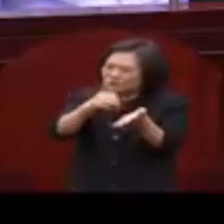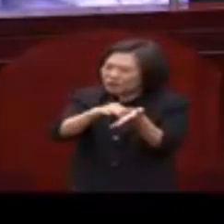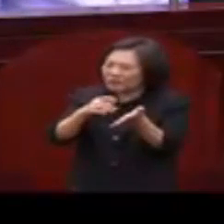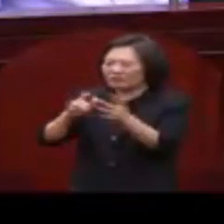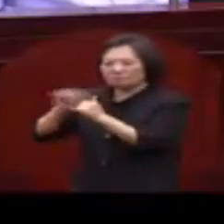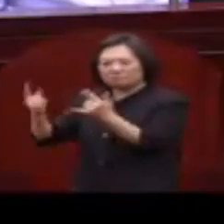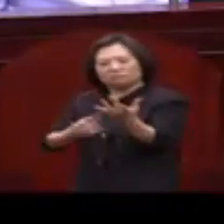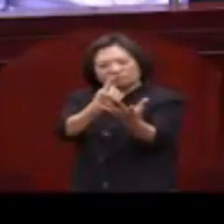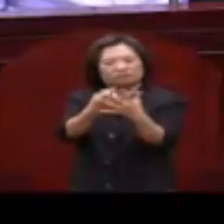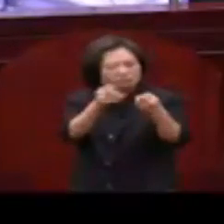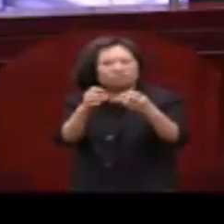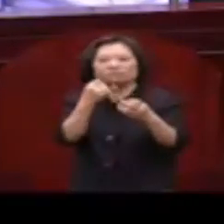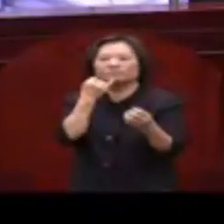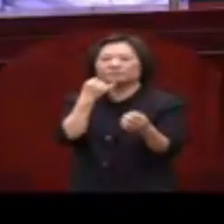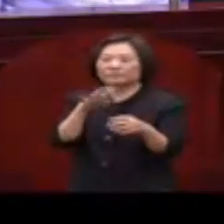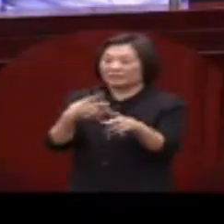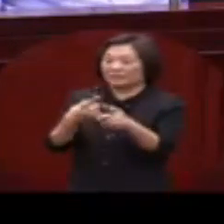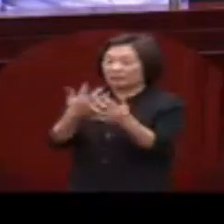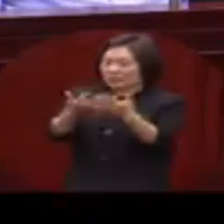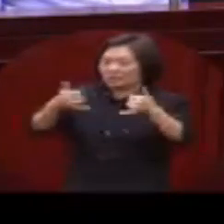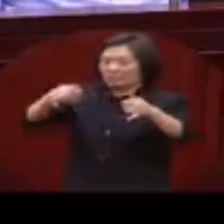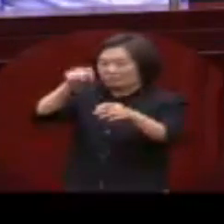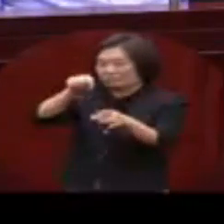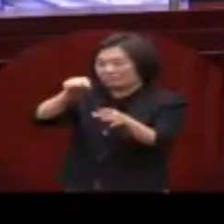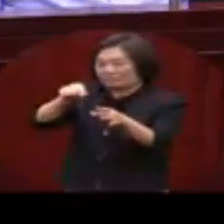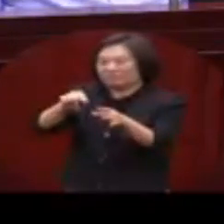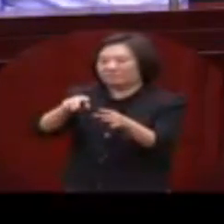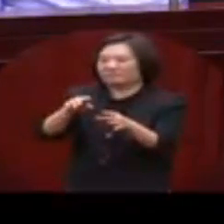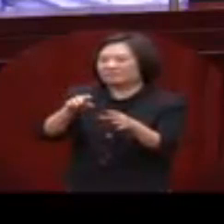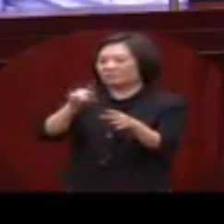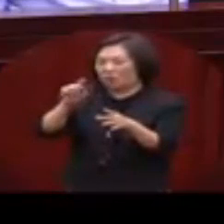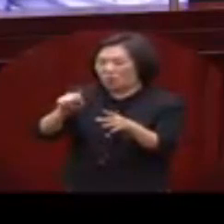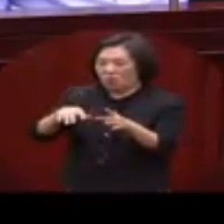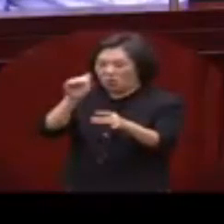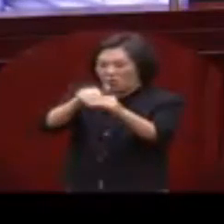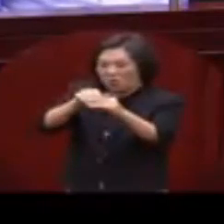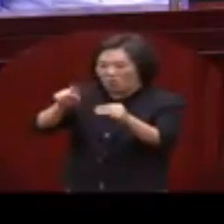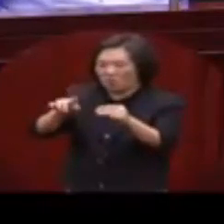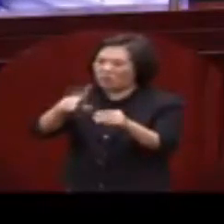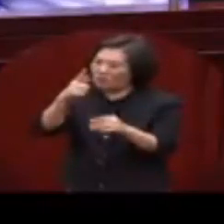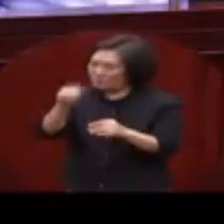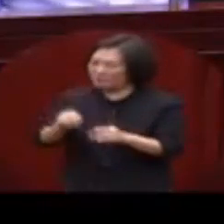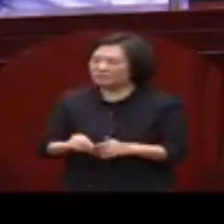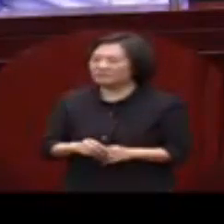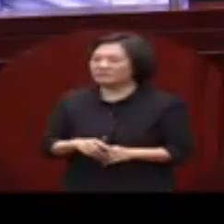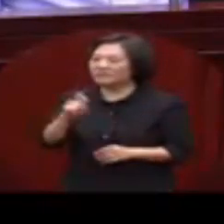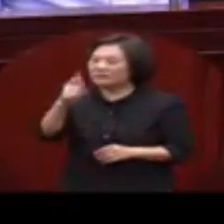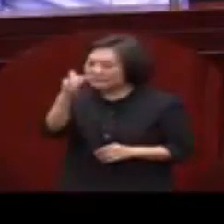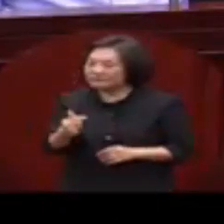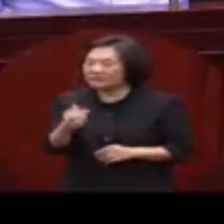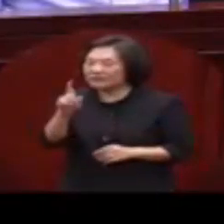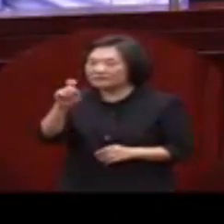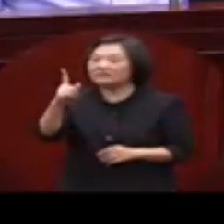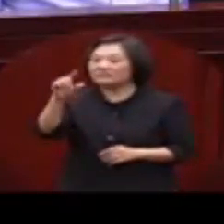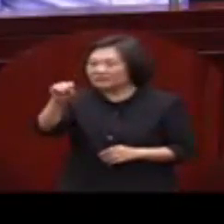了，到去年已经有16万人投票，案件不多，只有4案，但是投票人可以达到16万，它表示说我们慎选案子